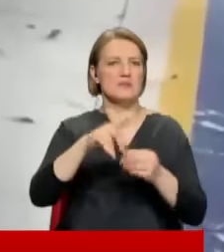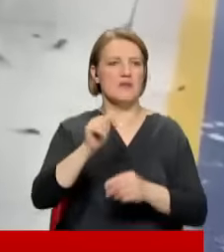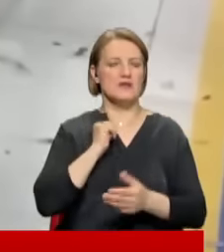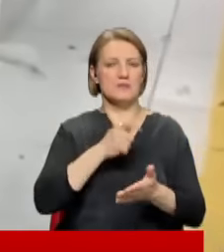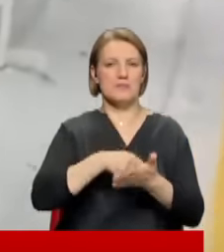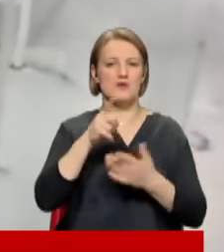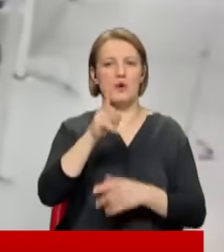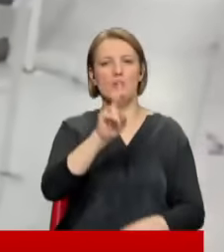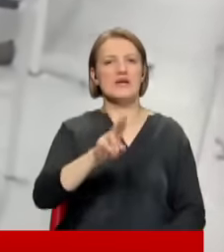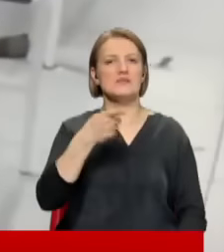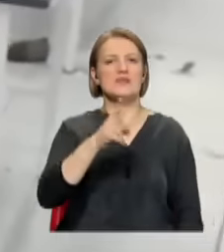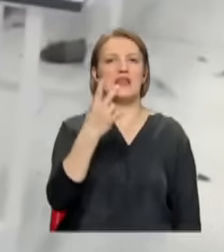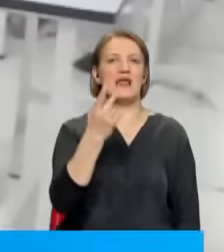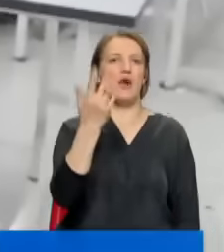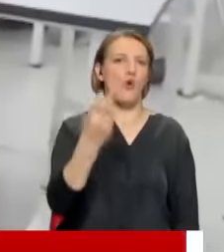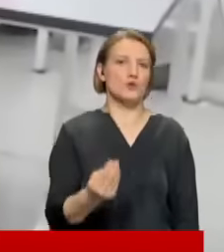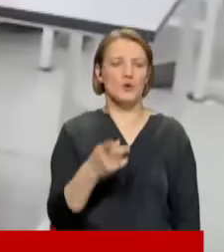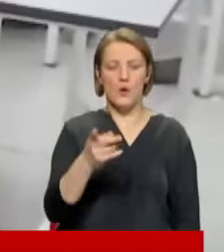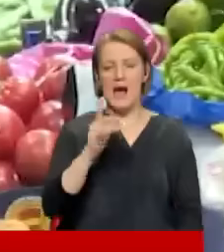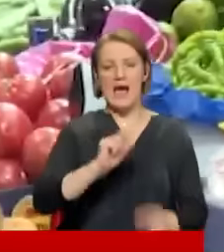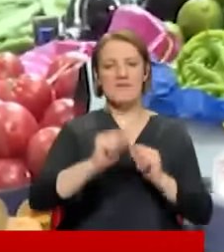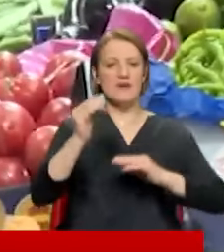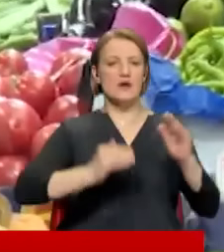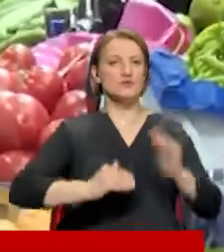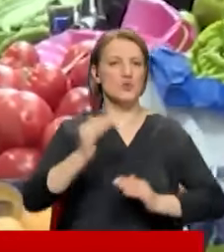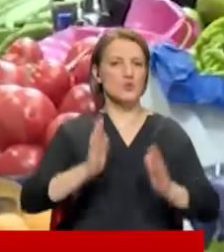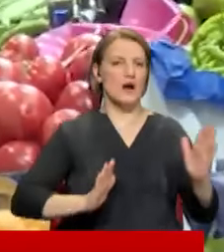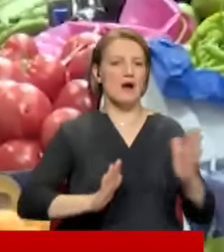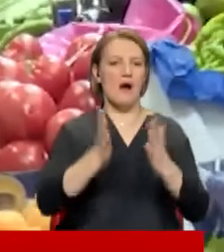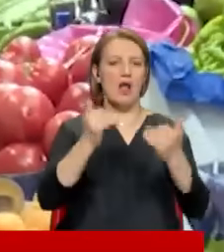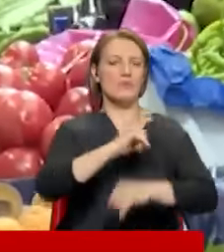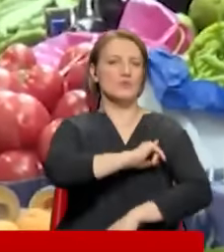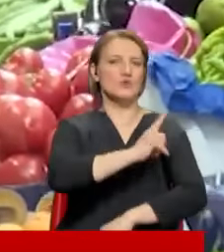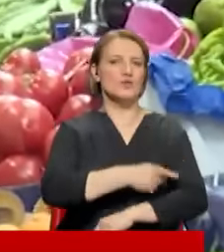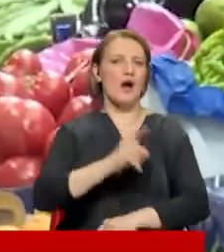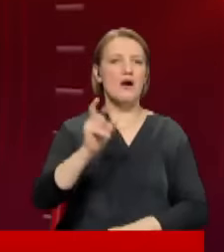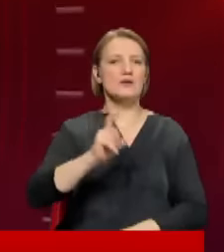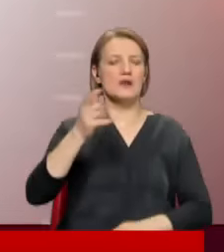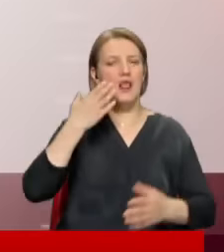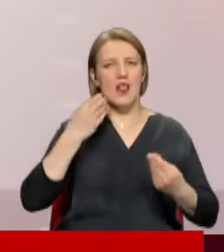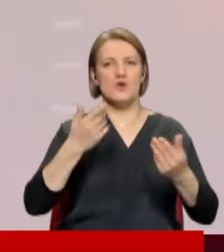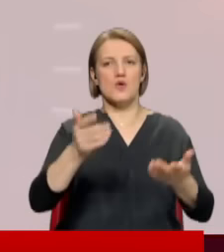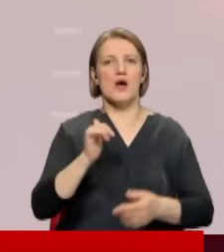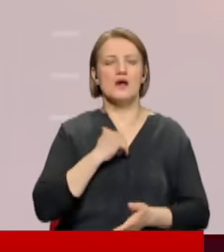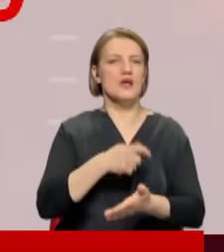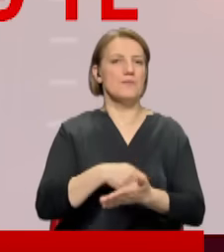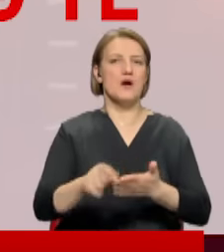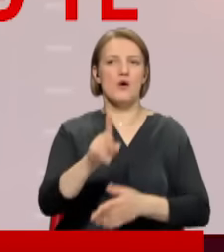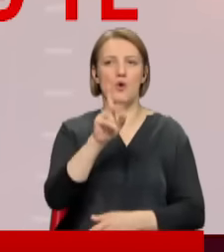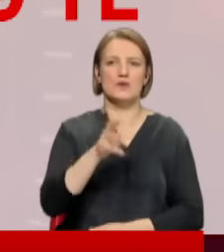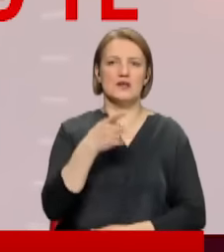asgari ücret 17.002 lira oldu. Ama enflasyon karşısında alım gücü aydan aya eriyor. Asgari